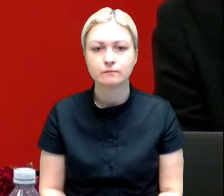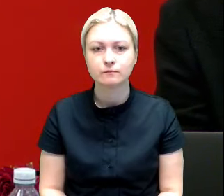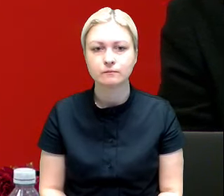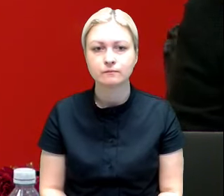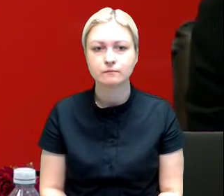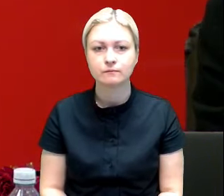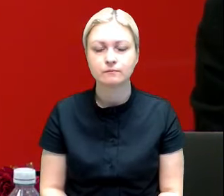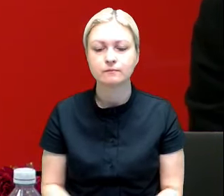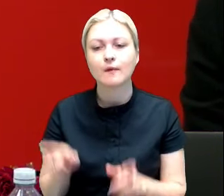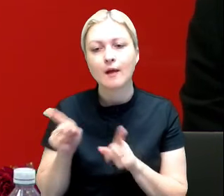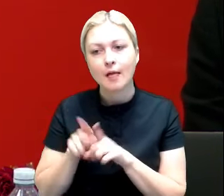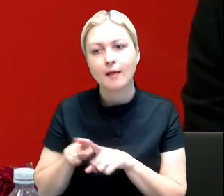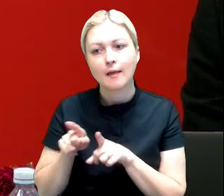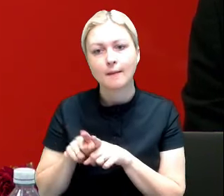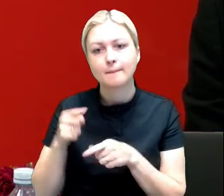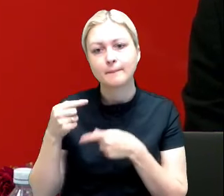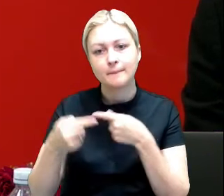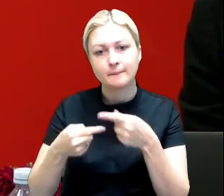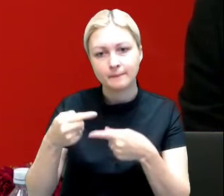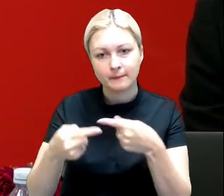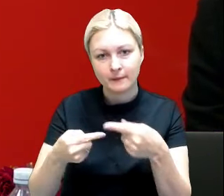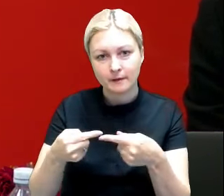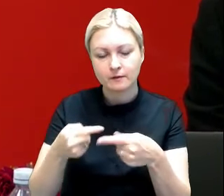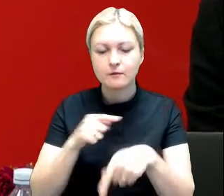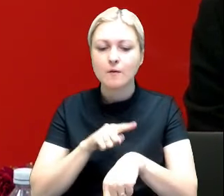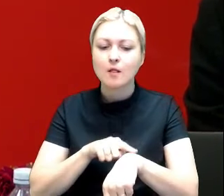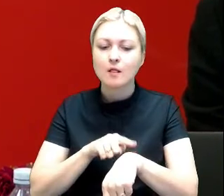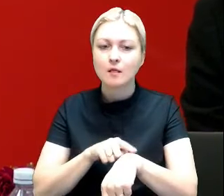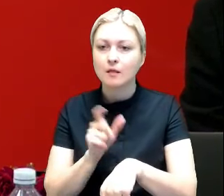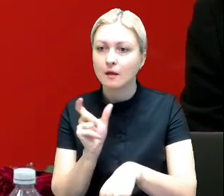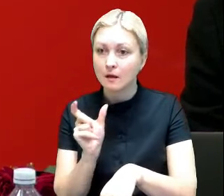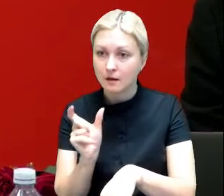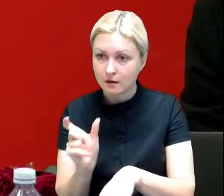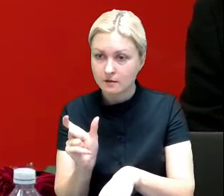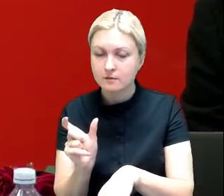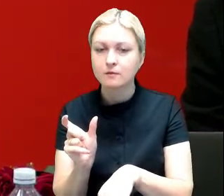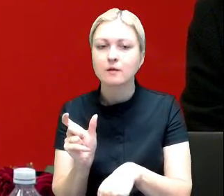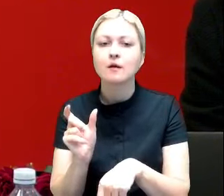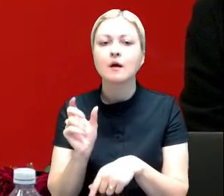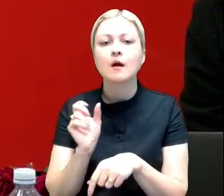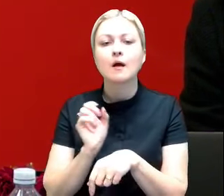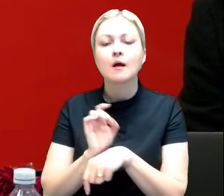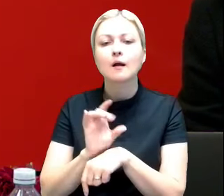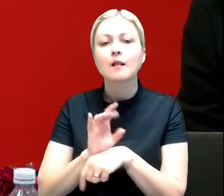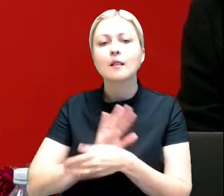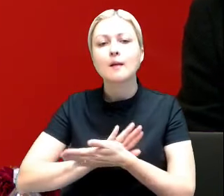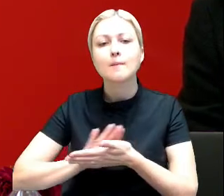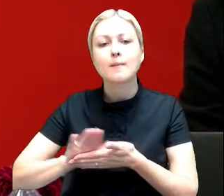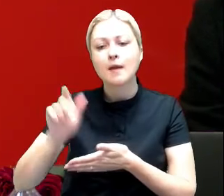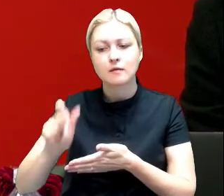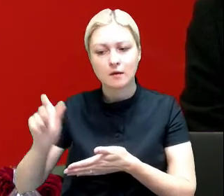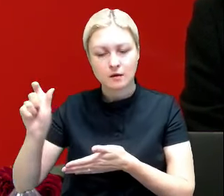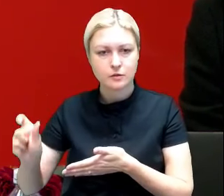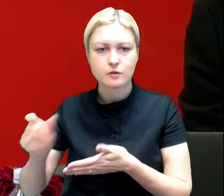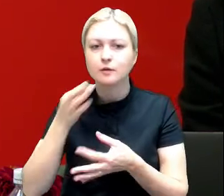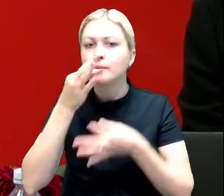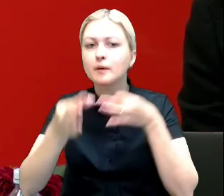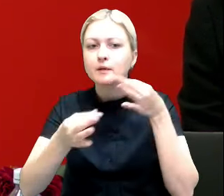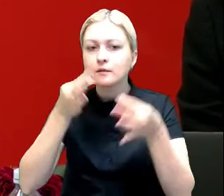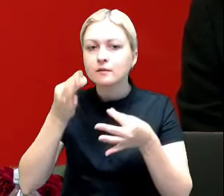tradiciškai šiuo laikotarpiu būna klaipėdiečių pasisakymai pagal registracijos eiliškumą